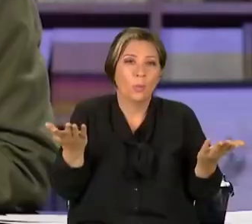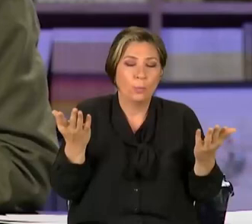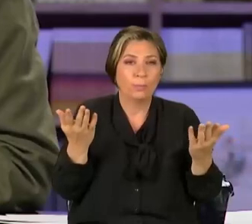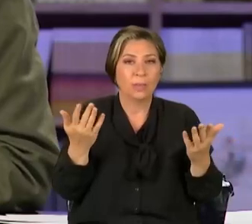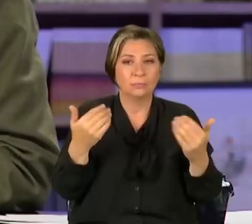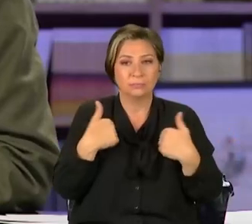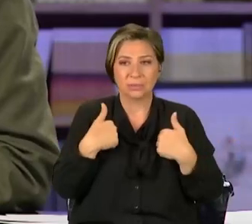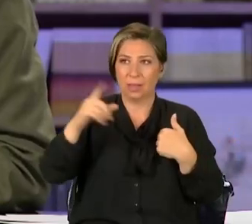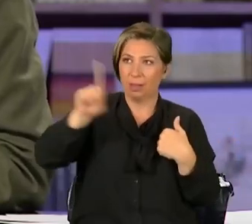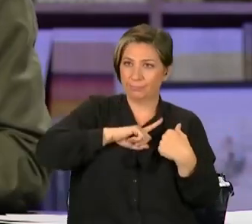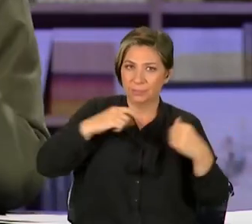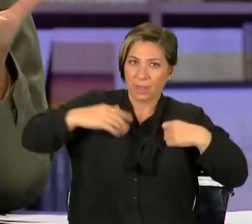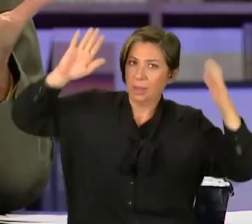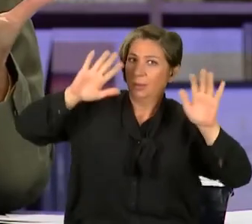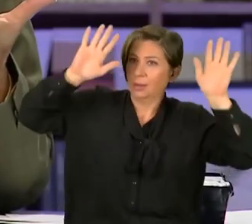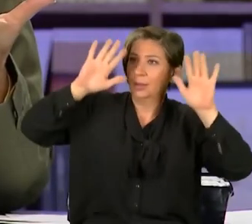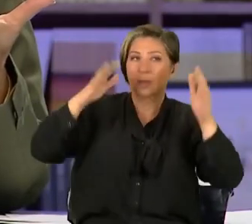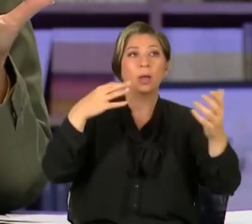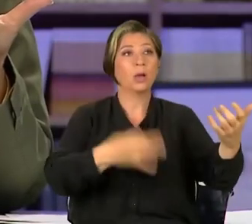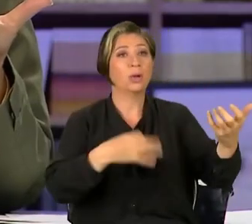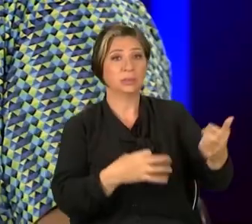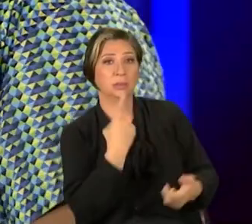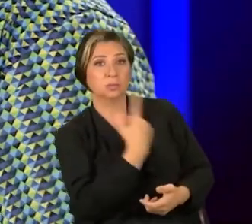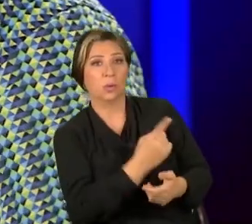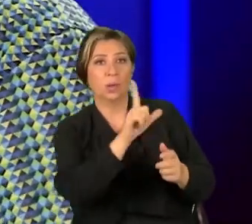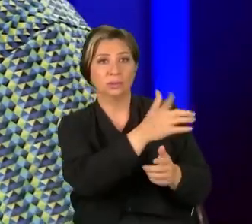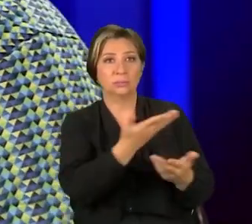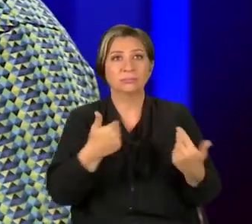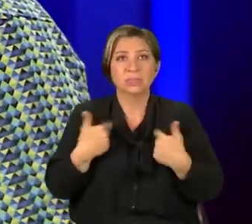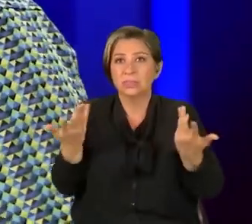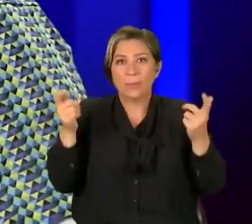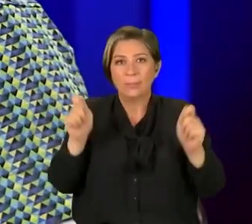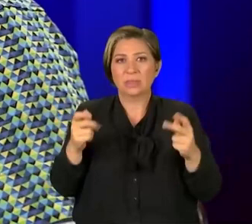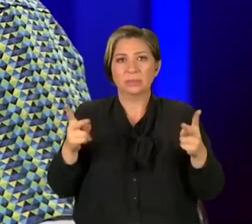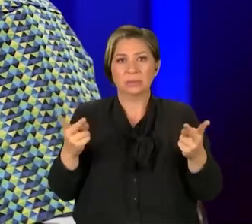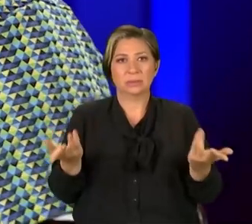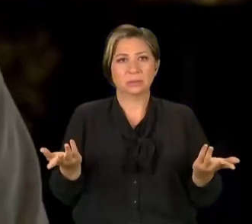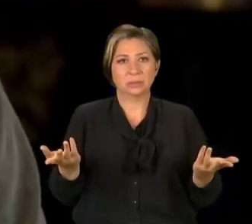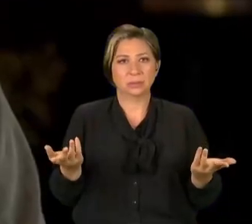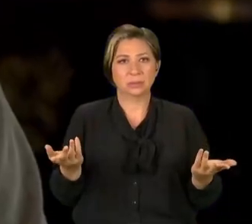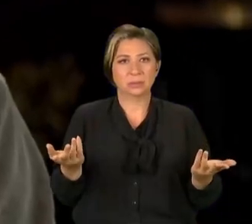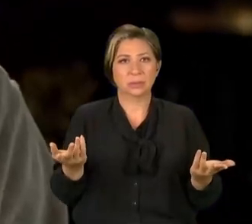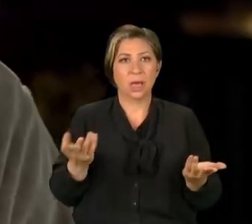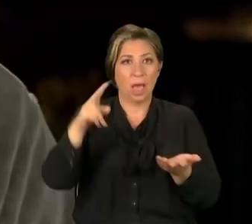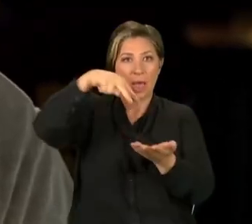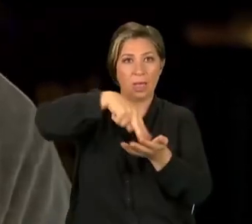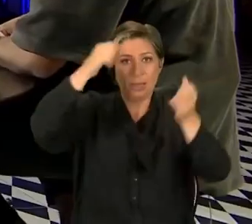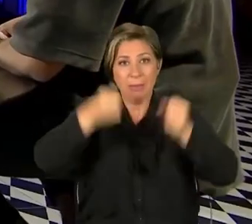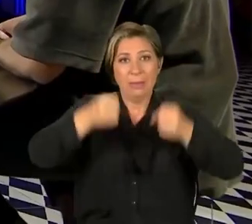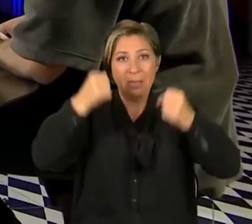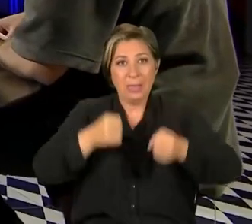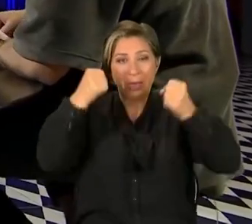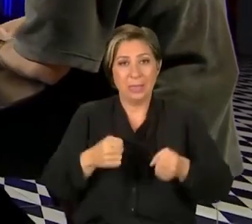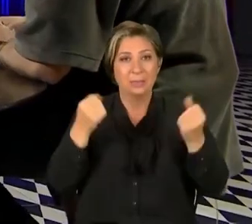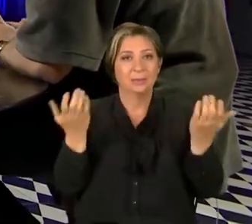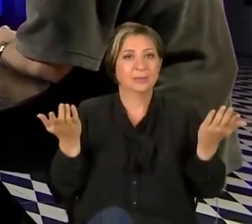bize verilecek bir komut değil ki orkestra'ya verilmesi gereken bir komut Biz ne yapabiliriz Sen Tempo deyince ayağımızı yere mi vuralım